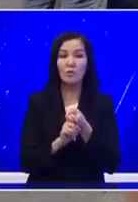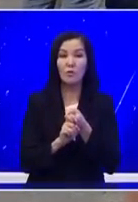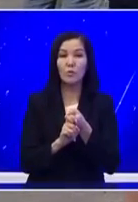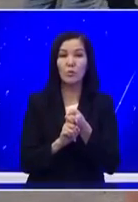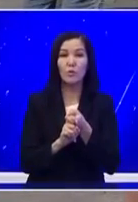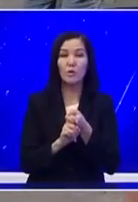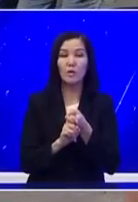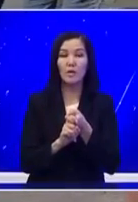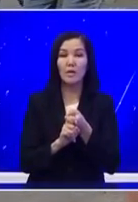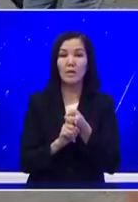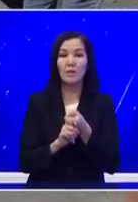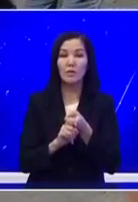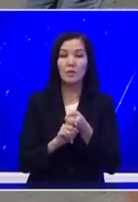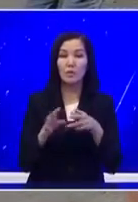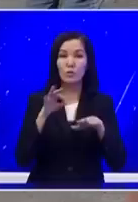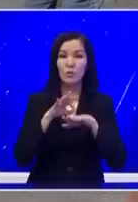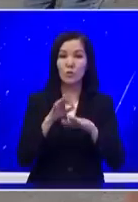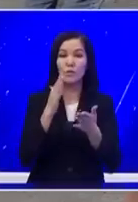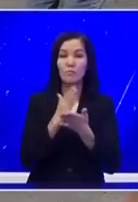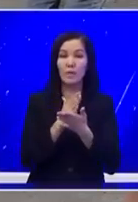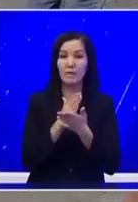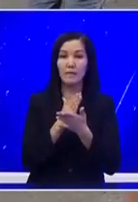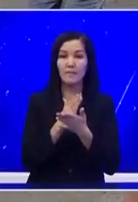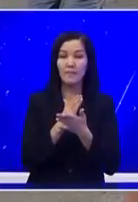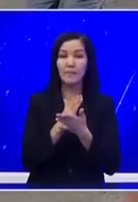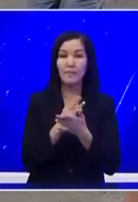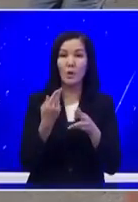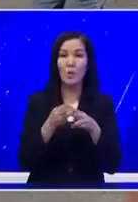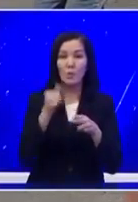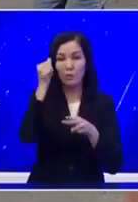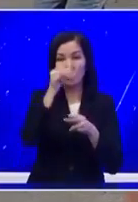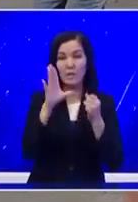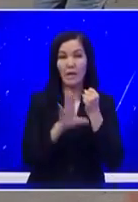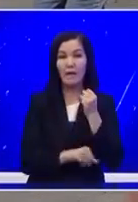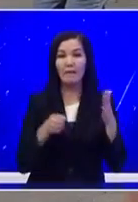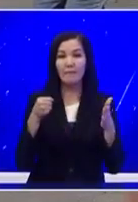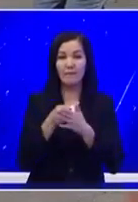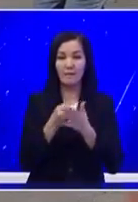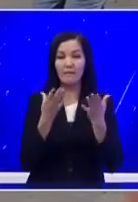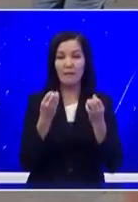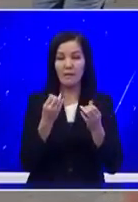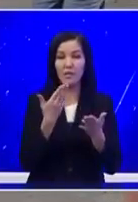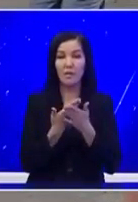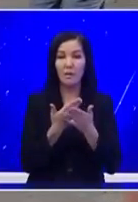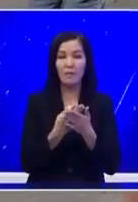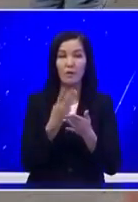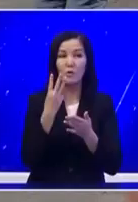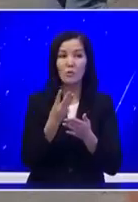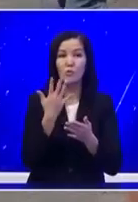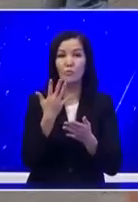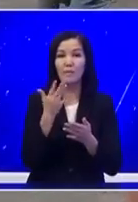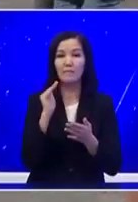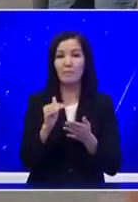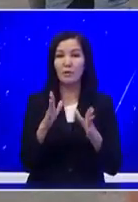Сол ауылдарды қосылу жұмыстары жүргізіліп жатыр. Осы жылдың аяғына дейін тағы да шамамен 3-5 мың